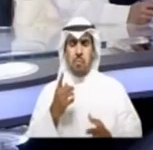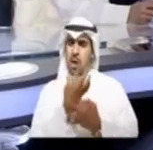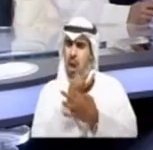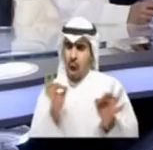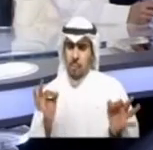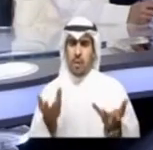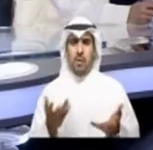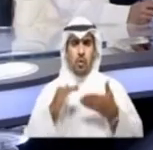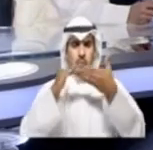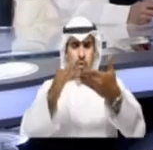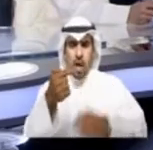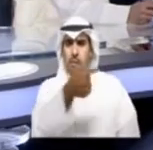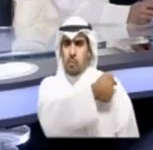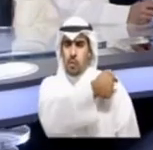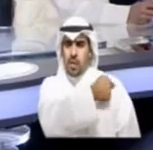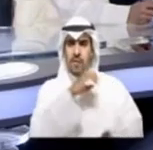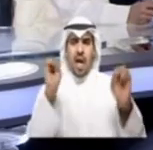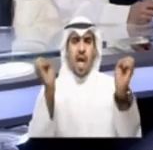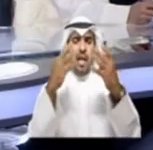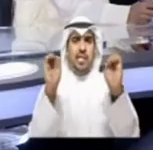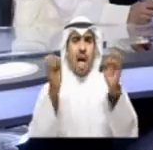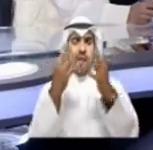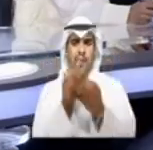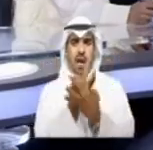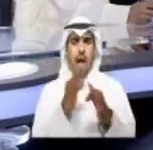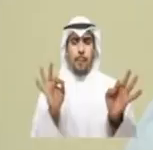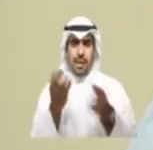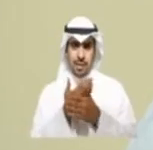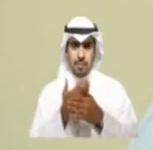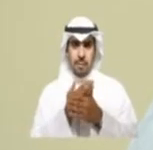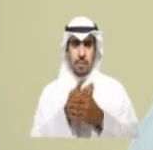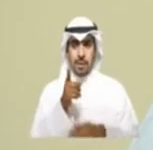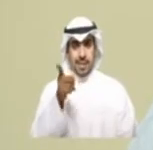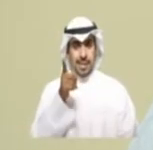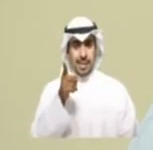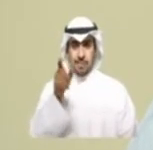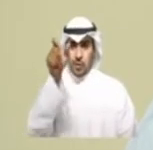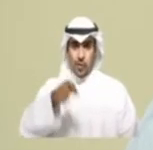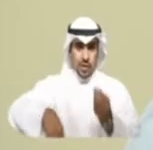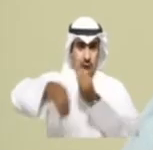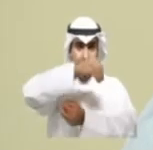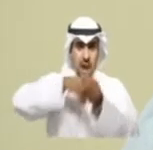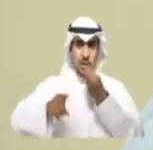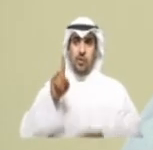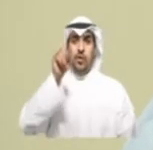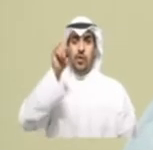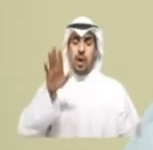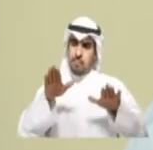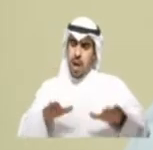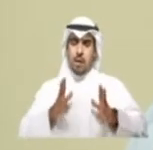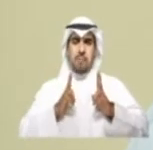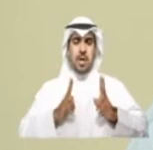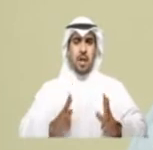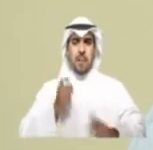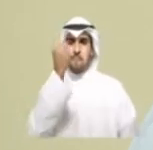لحجاجنا ليتفرغوا لأداء حجهم على أكمل وجه. بحمد الله عز وجل اليوم جميع أعضاء